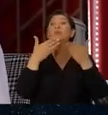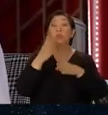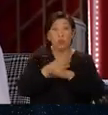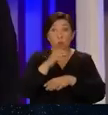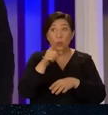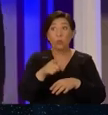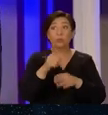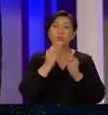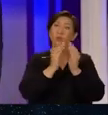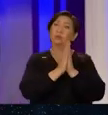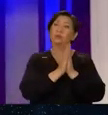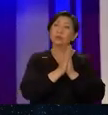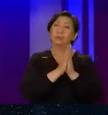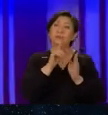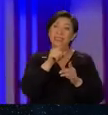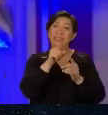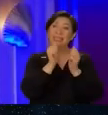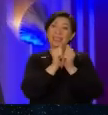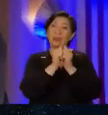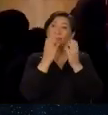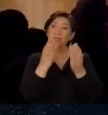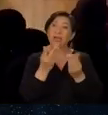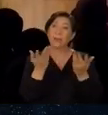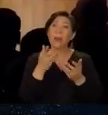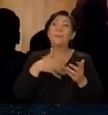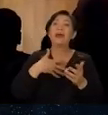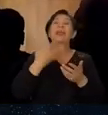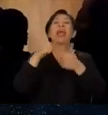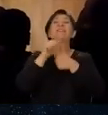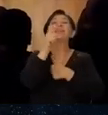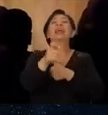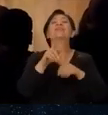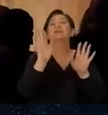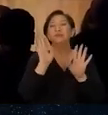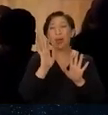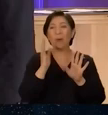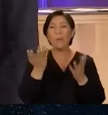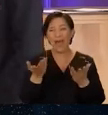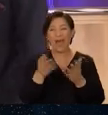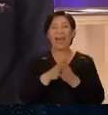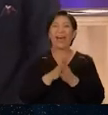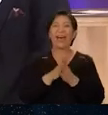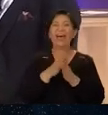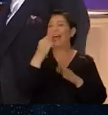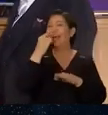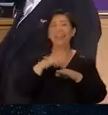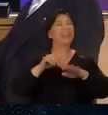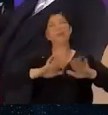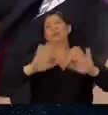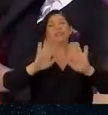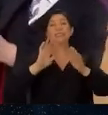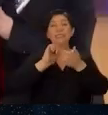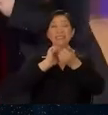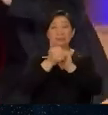Ama doğru bu hem de söylerim senin yanında olurum ama yani Merak etme evlilik teklifi etmeyeceğim ama inanılmaz